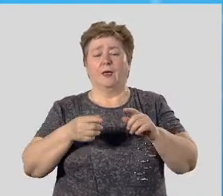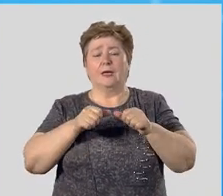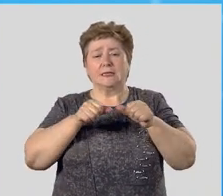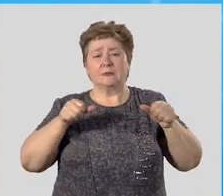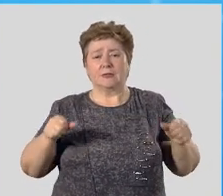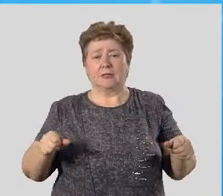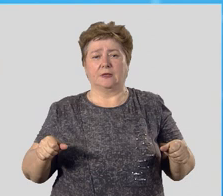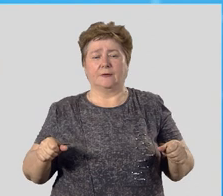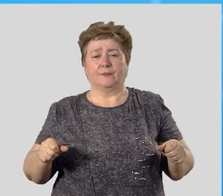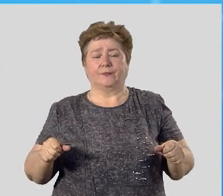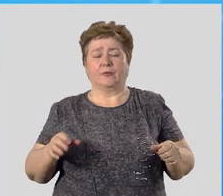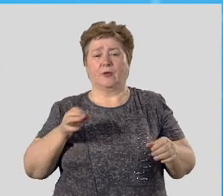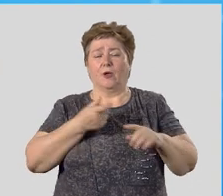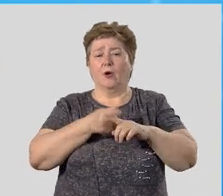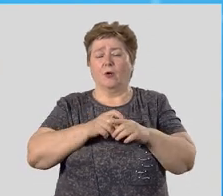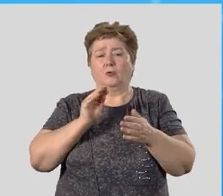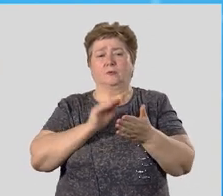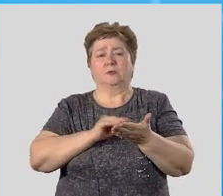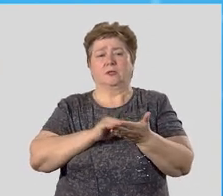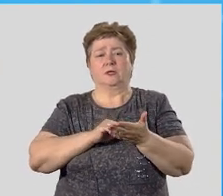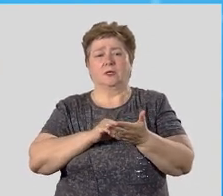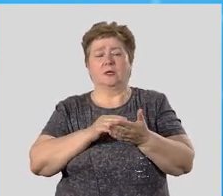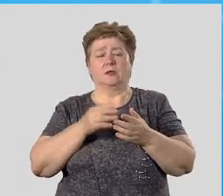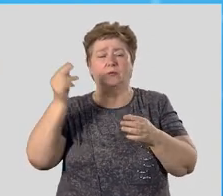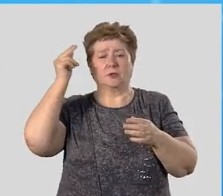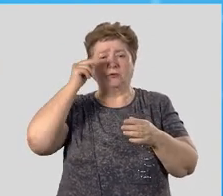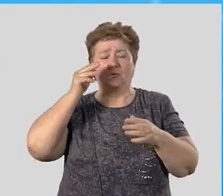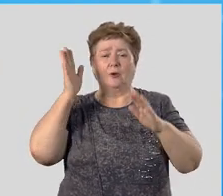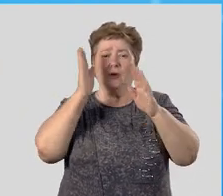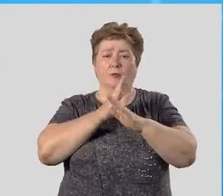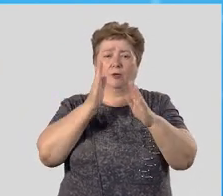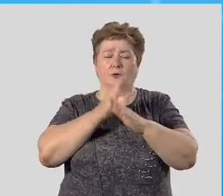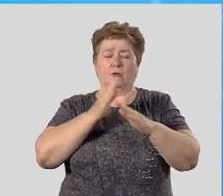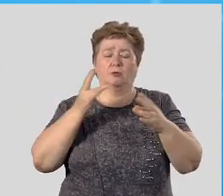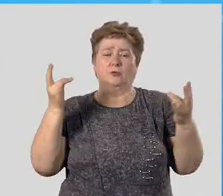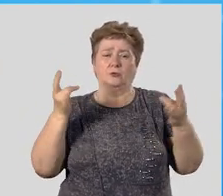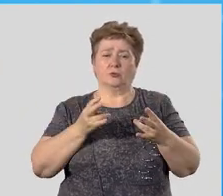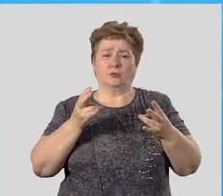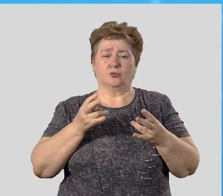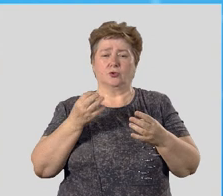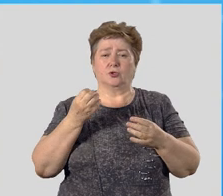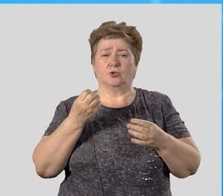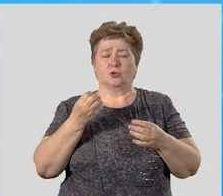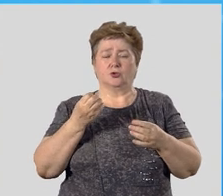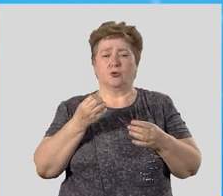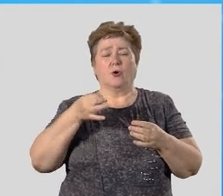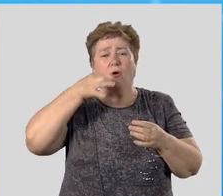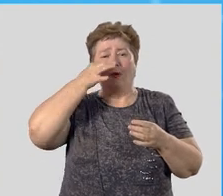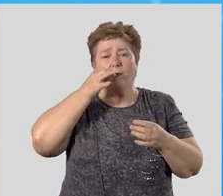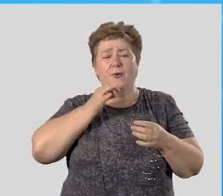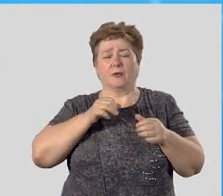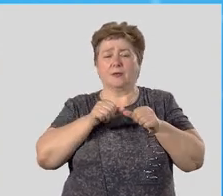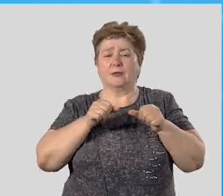Измерения. Очень часто при изучении природы применяют еще один метод